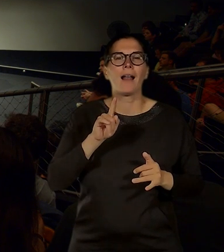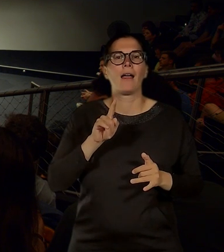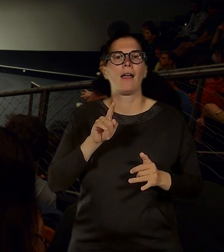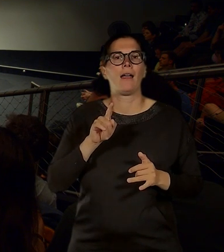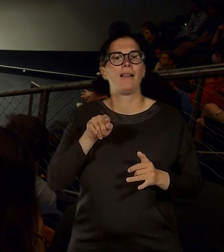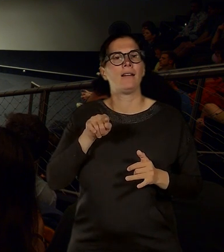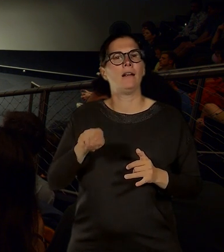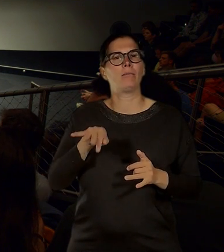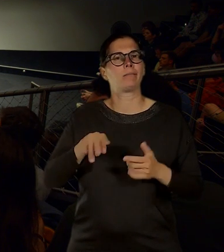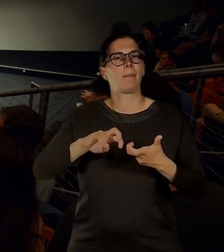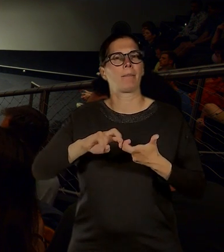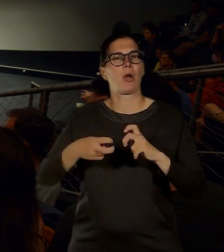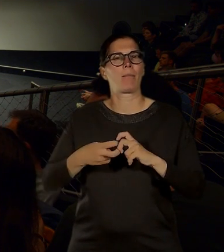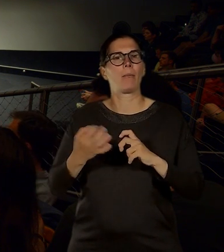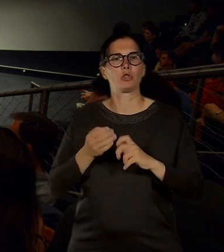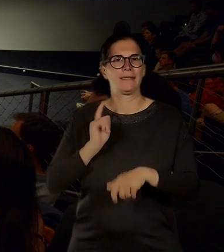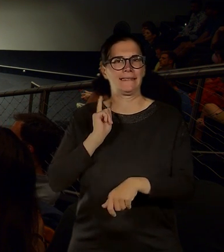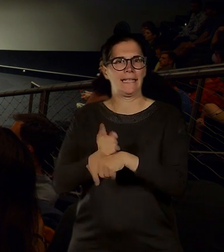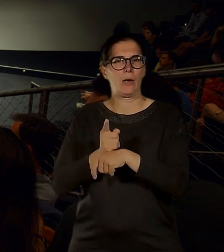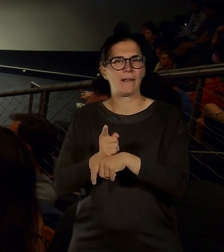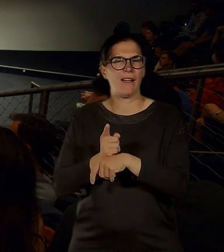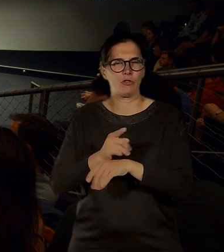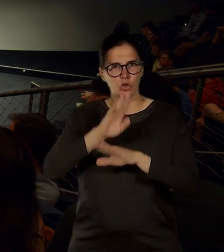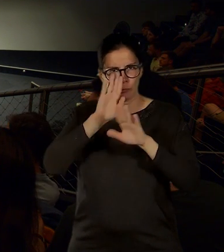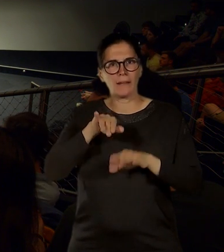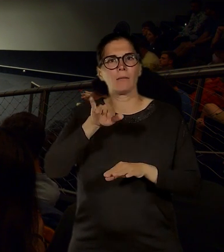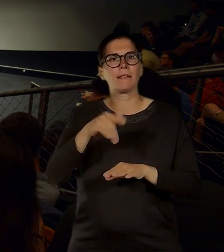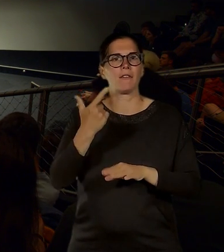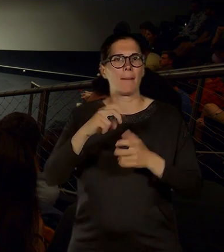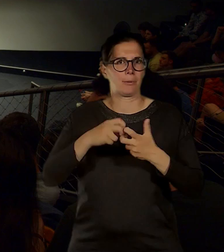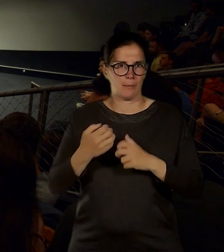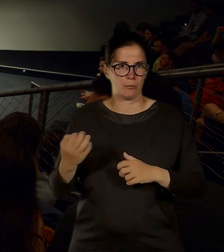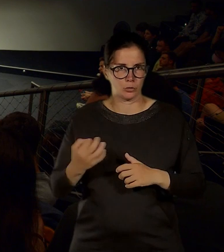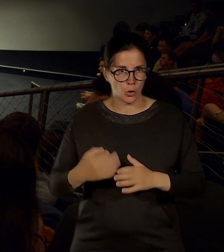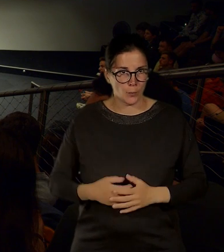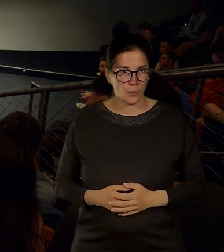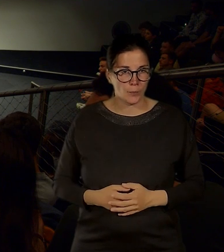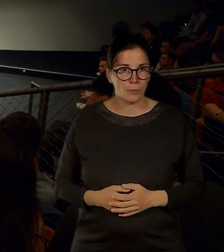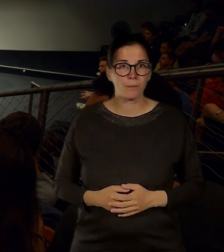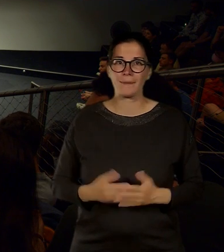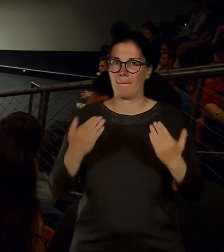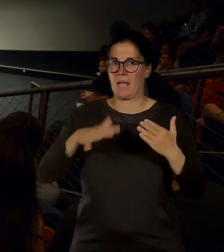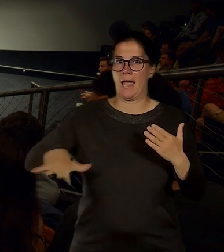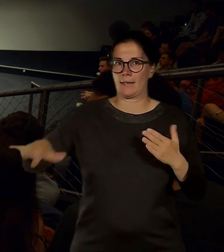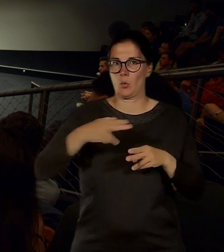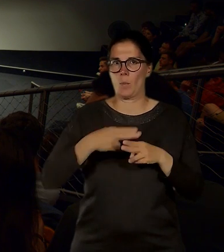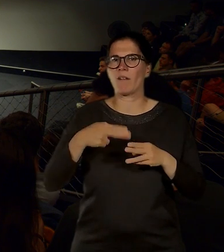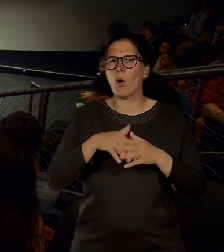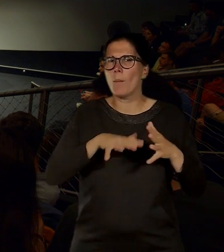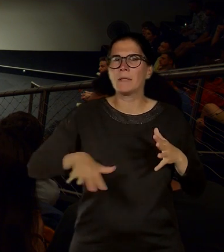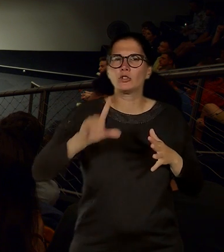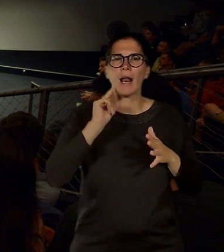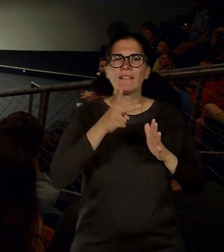mě problematické to zadání a v něm jsou hlavně problematické dvě věci. Jedna věc je nakládání s tím parkem před tím hlavním nádražím, který